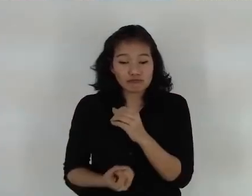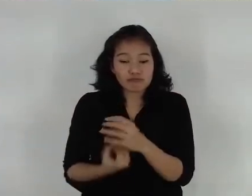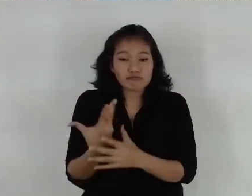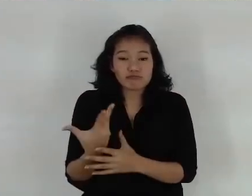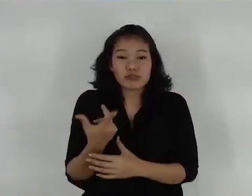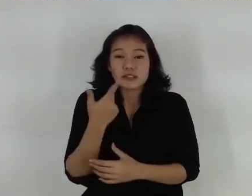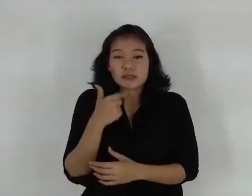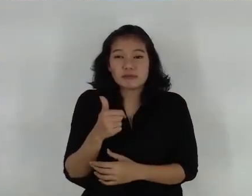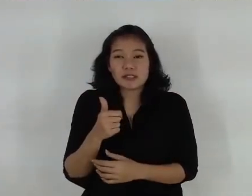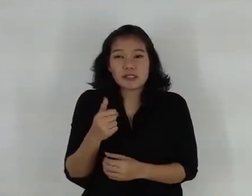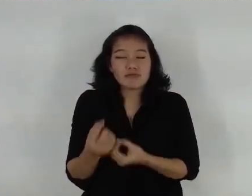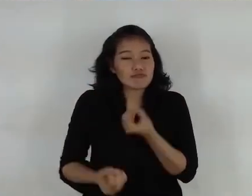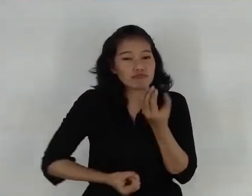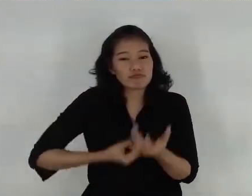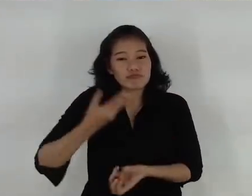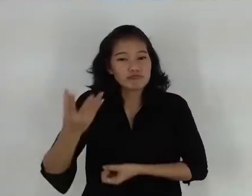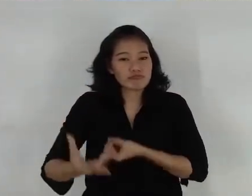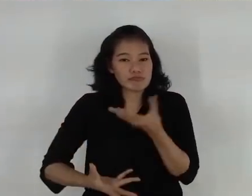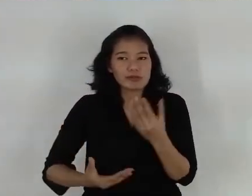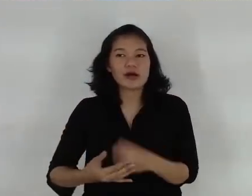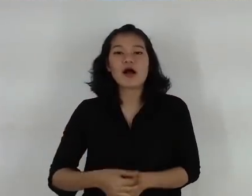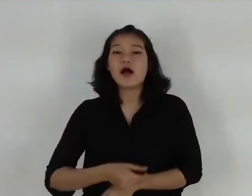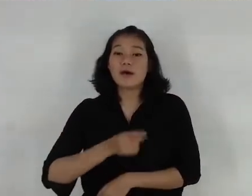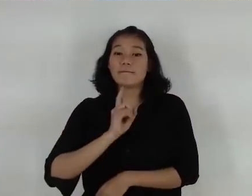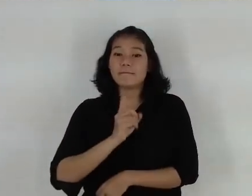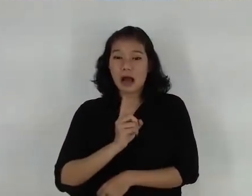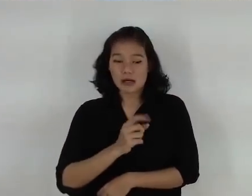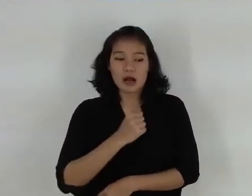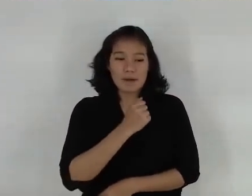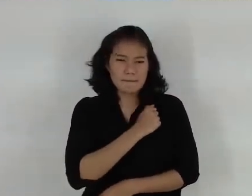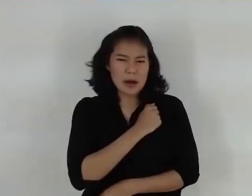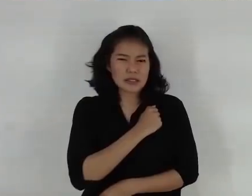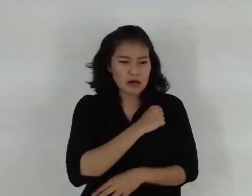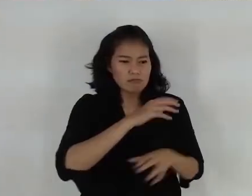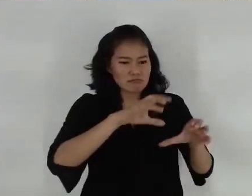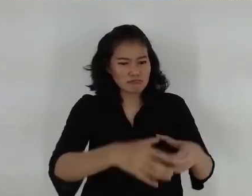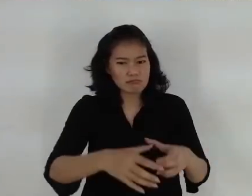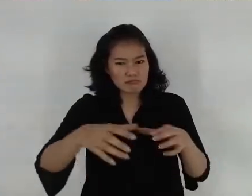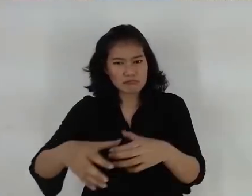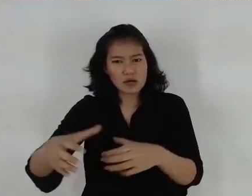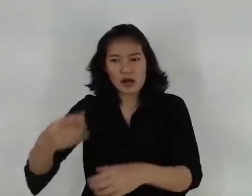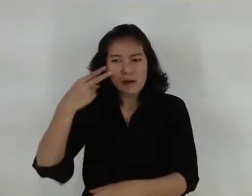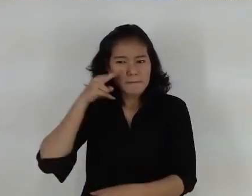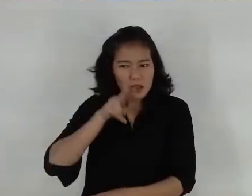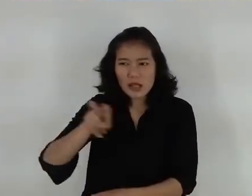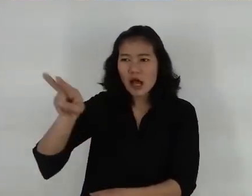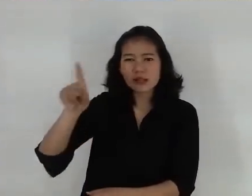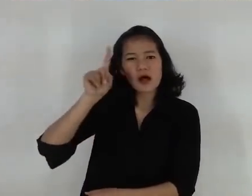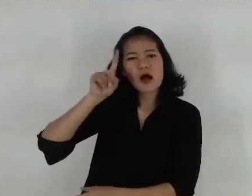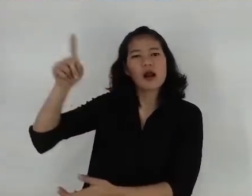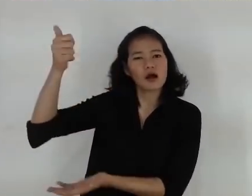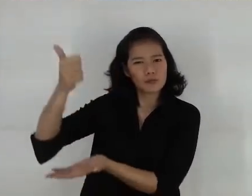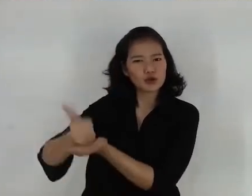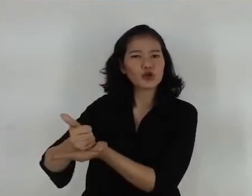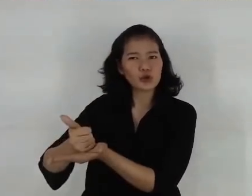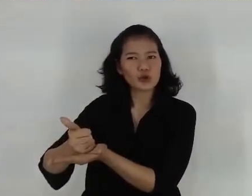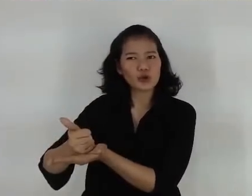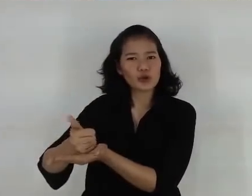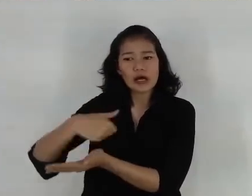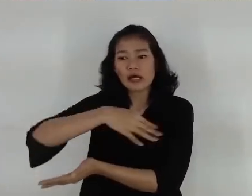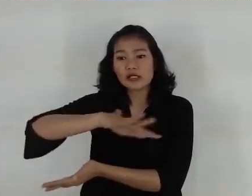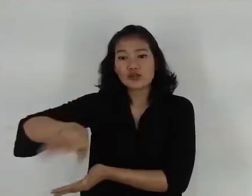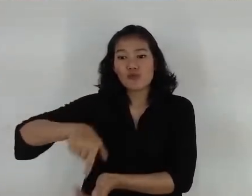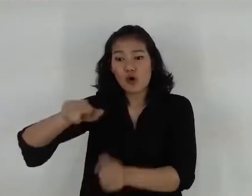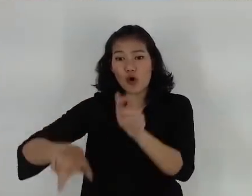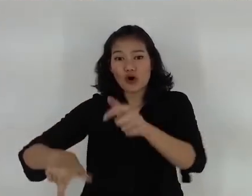seperti Suluh maka bangsa-bangsa akan melihat kebenaran-mu dan read semua